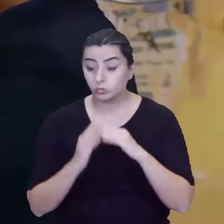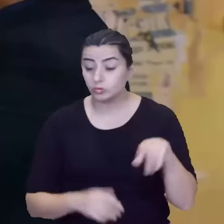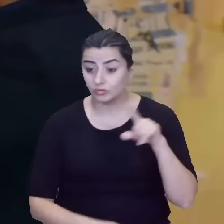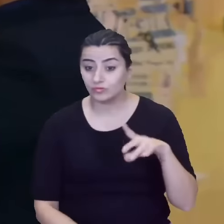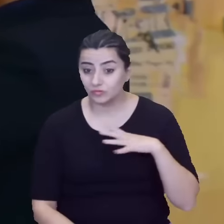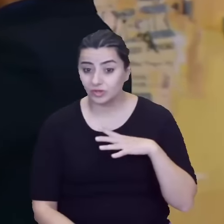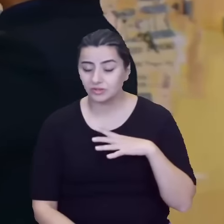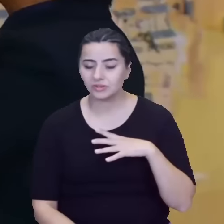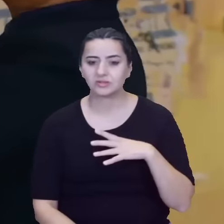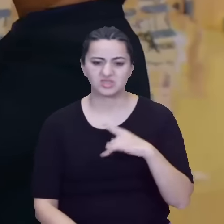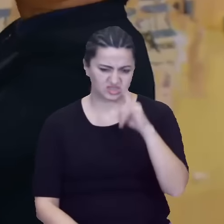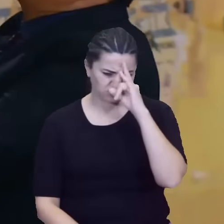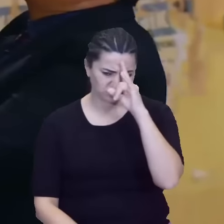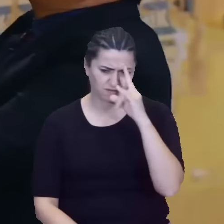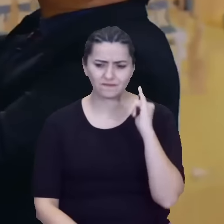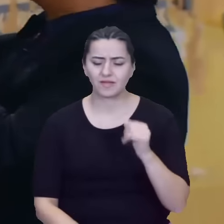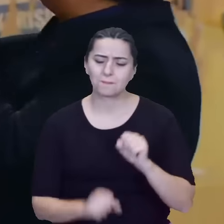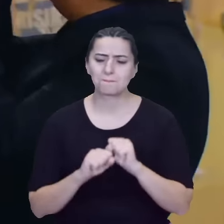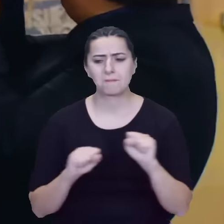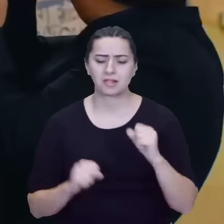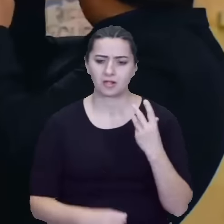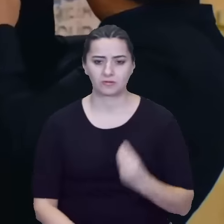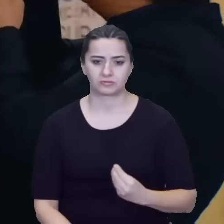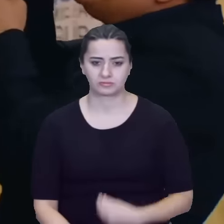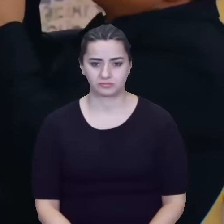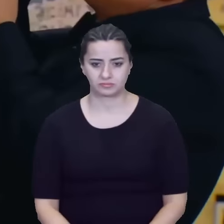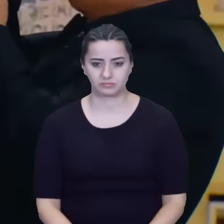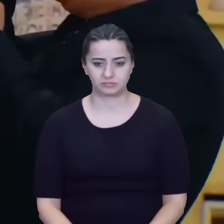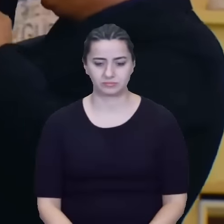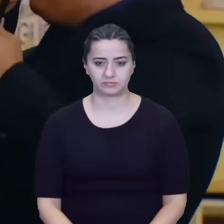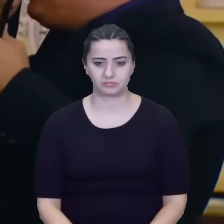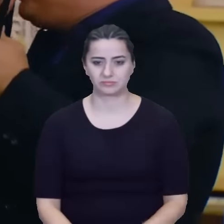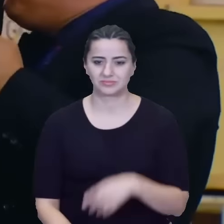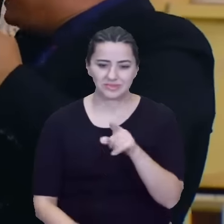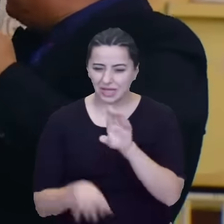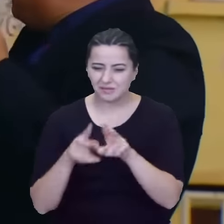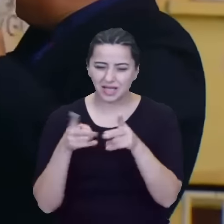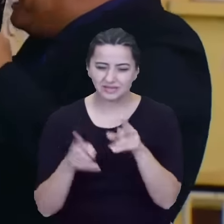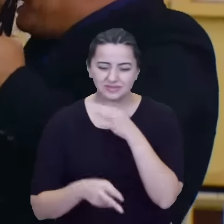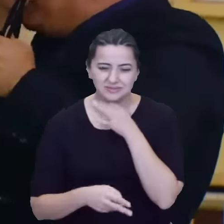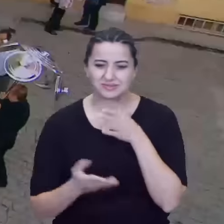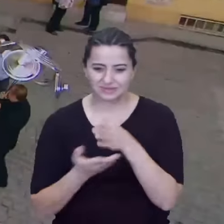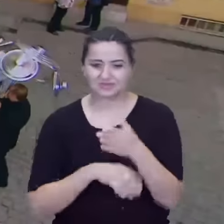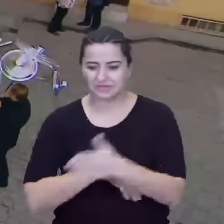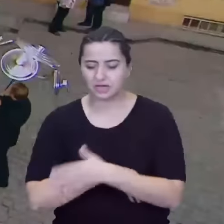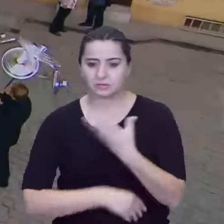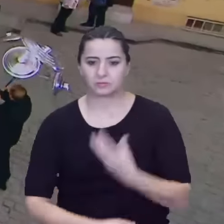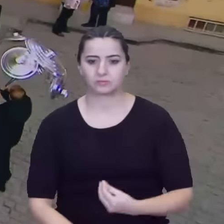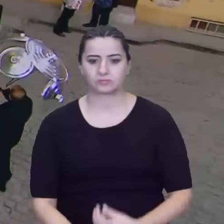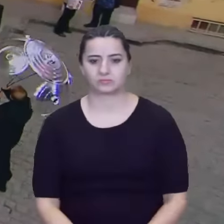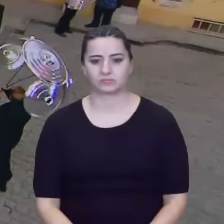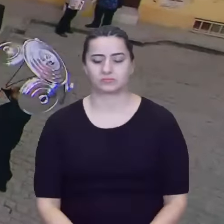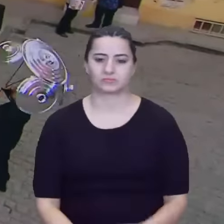ya, hasetliklerinden çatır çatır çatlayacaklar. Canım şu kapıyı aç babam, bir yardımcı olur